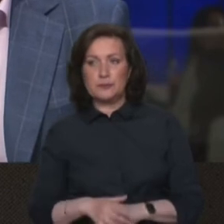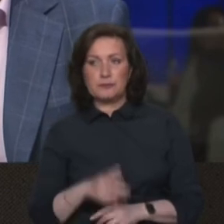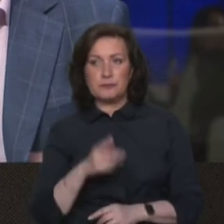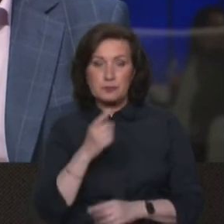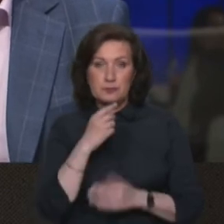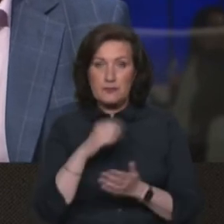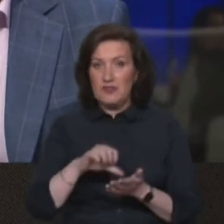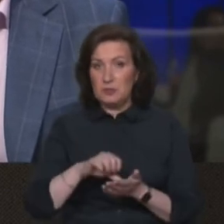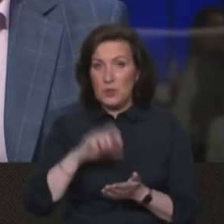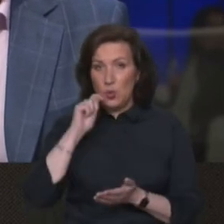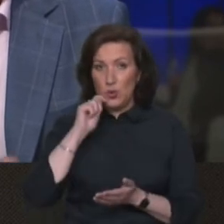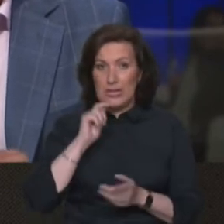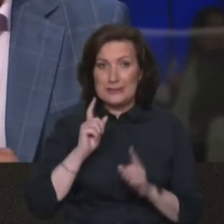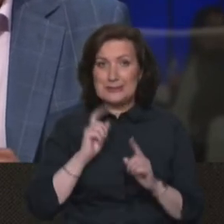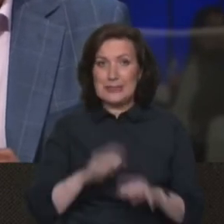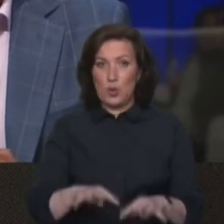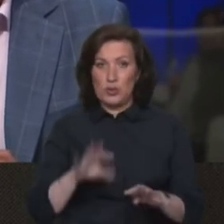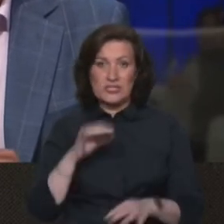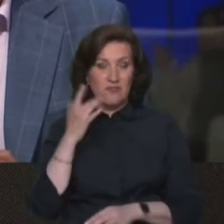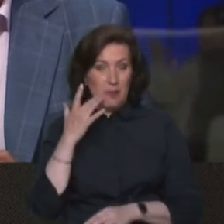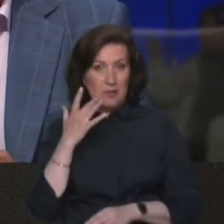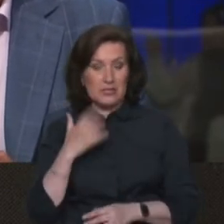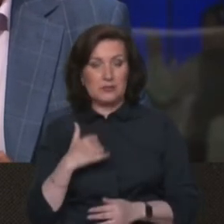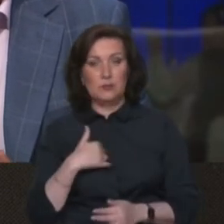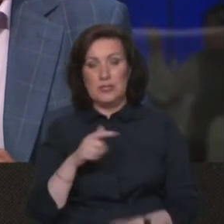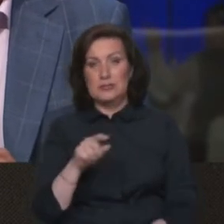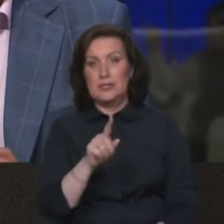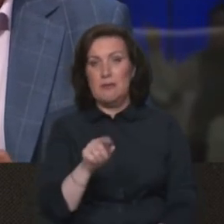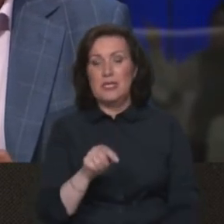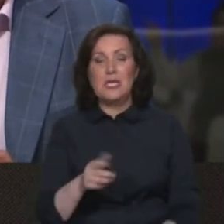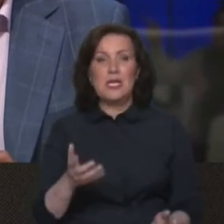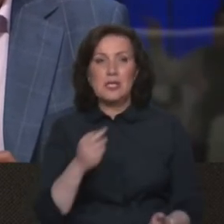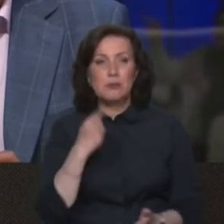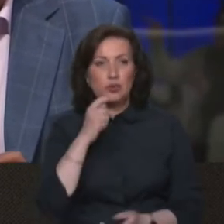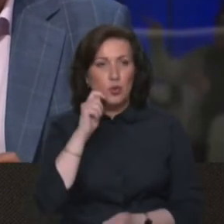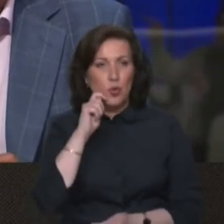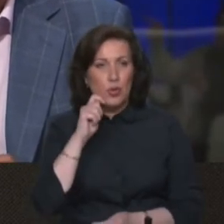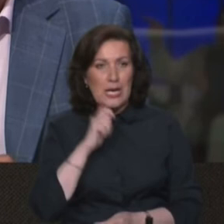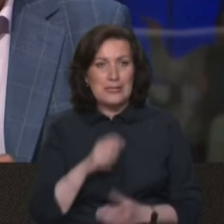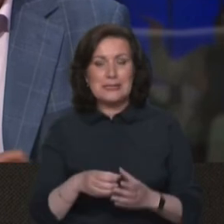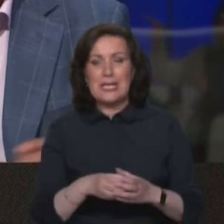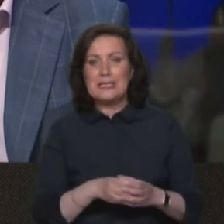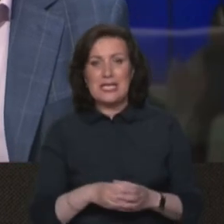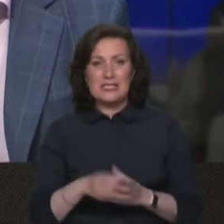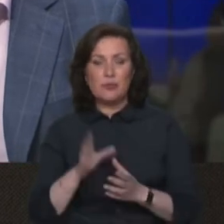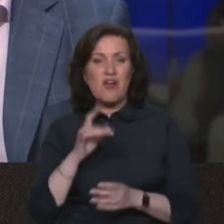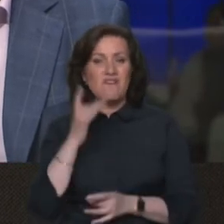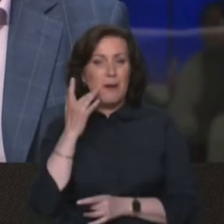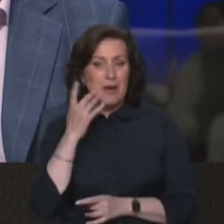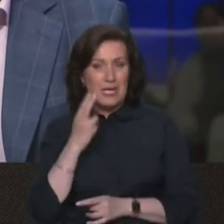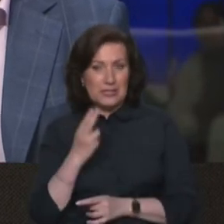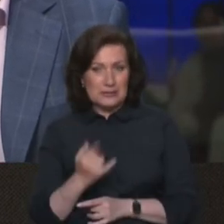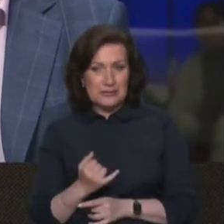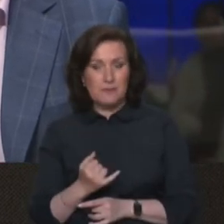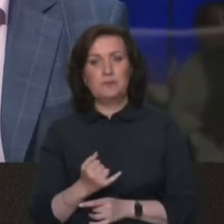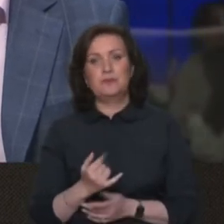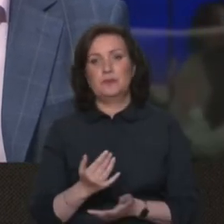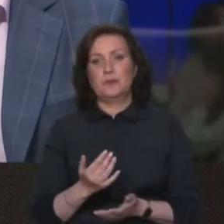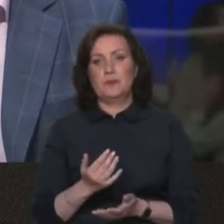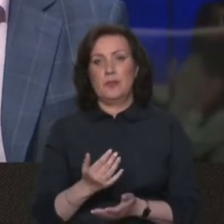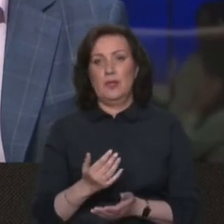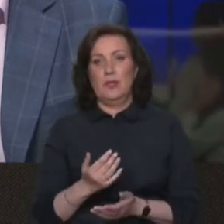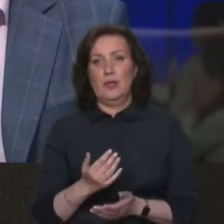ви представляєте Український Конгрес в Америці, отож моє запитання, яким чином українська діаспора в Америці,